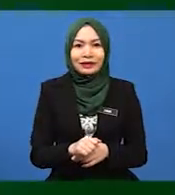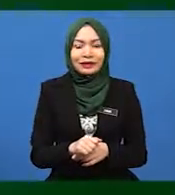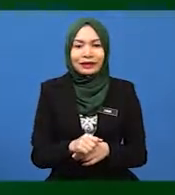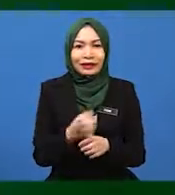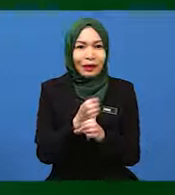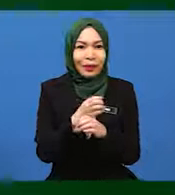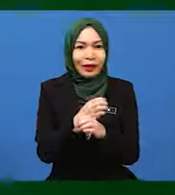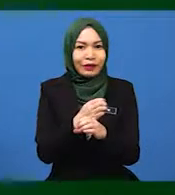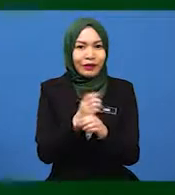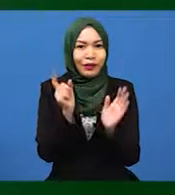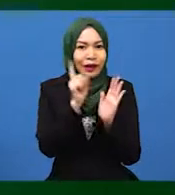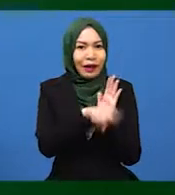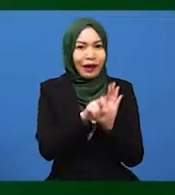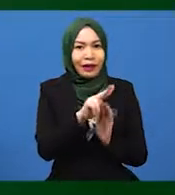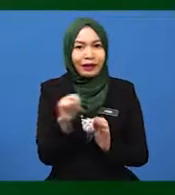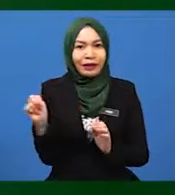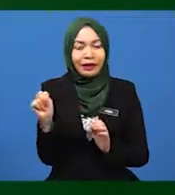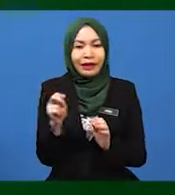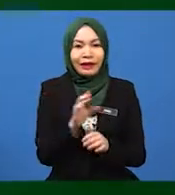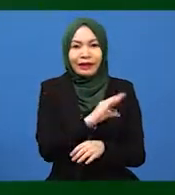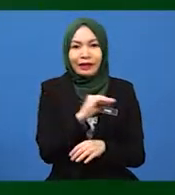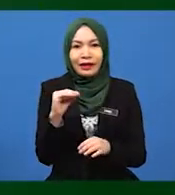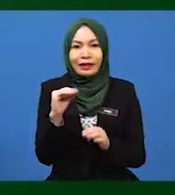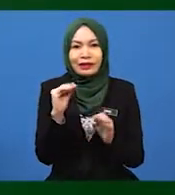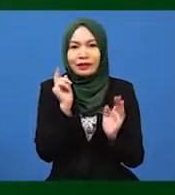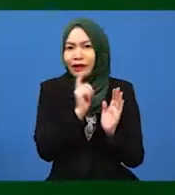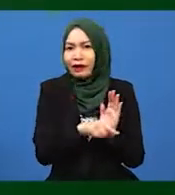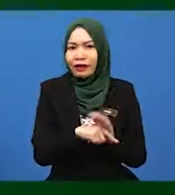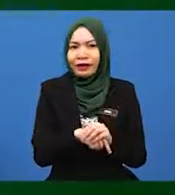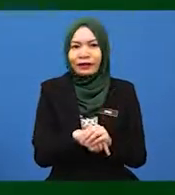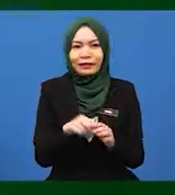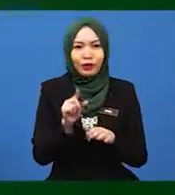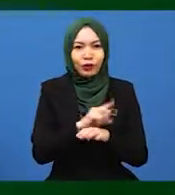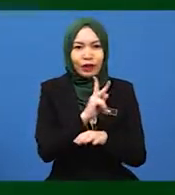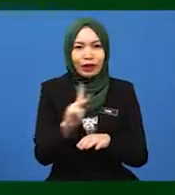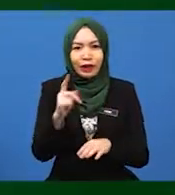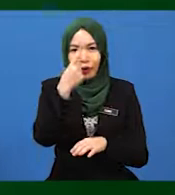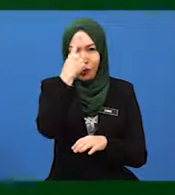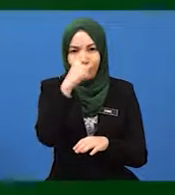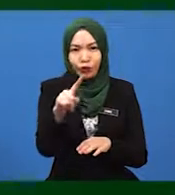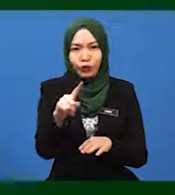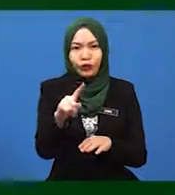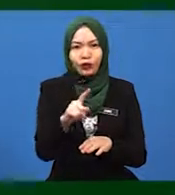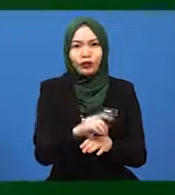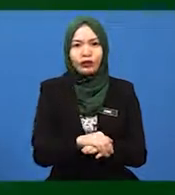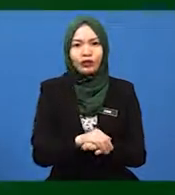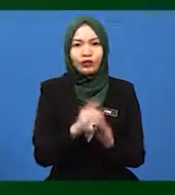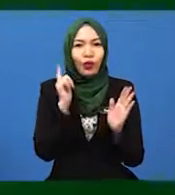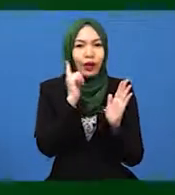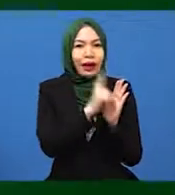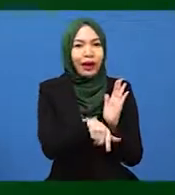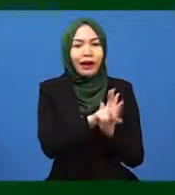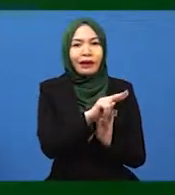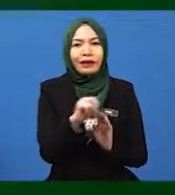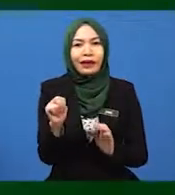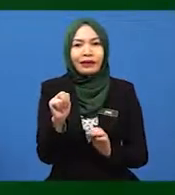dan perkataan jangan digunakan untuk melarang sesuatu perbuatan yang